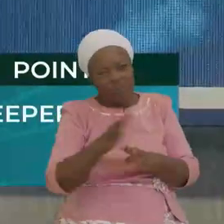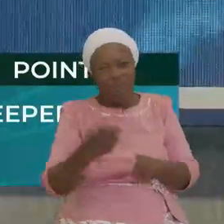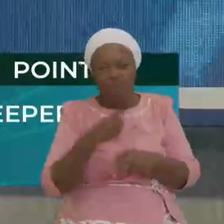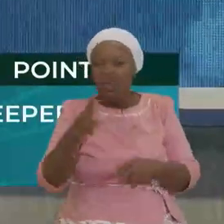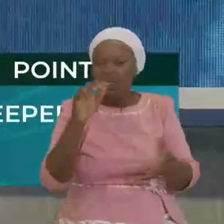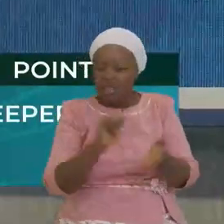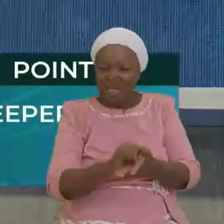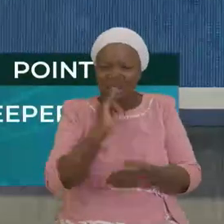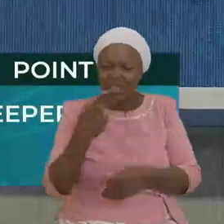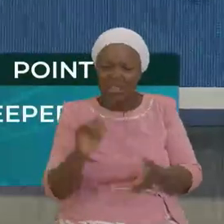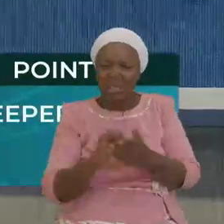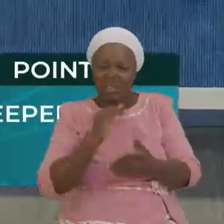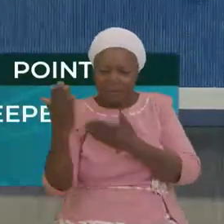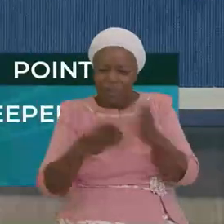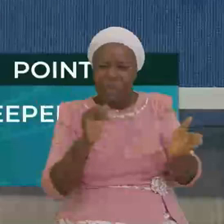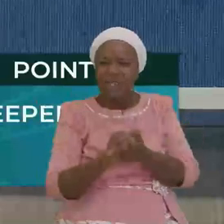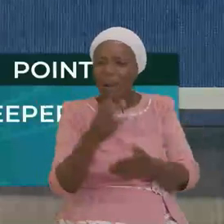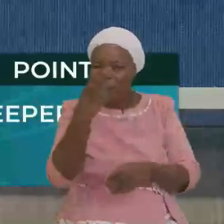Et que jette l'eau là.